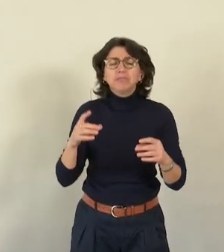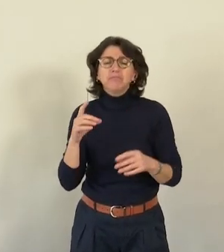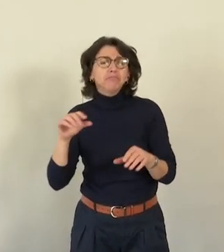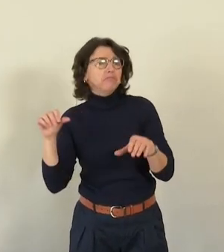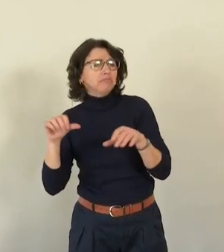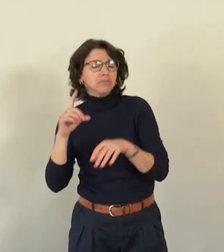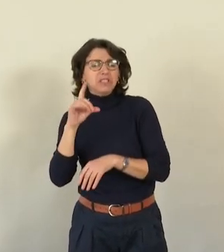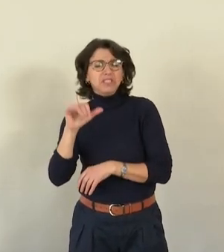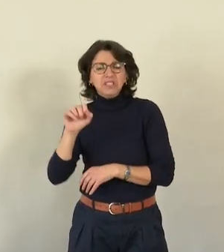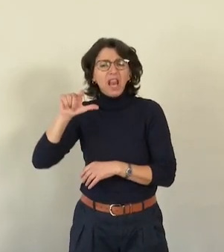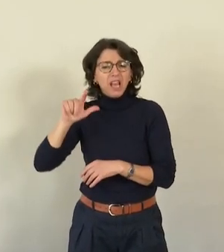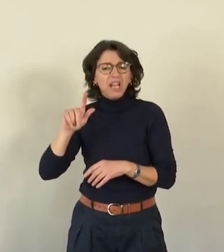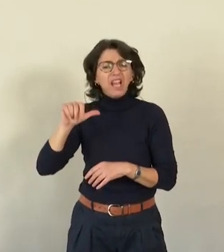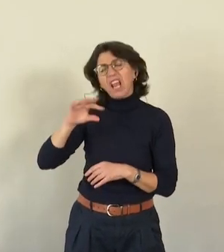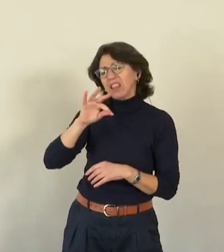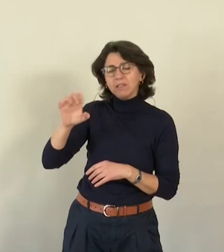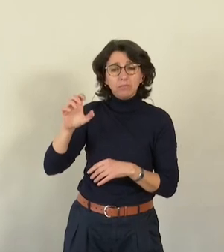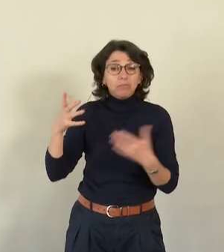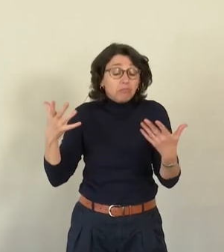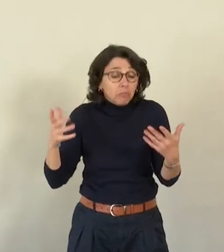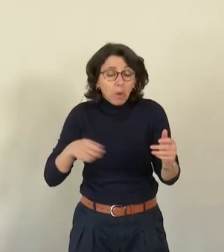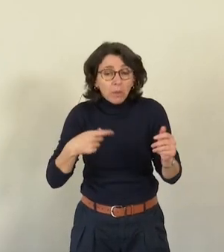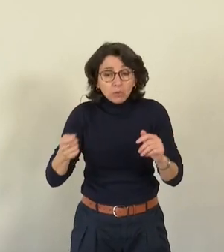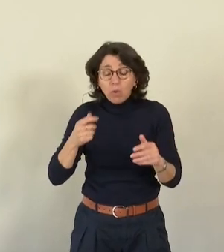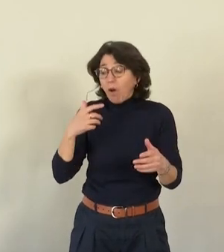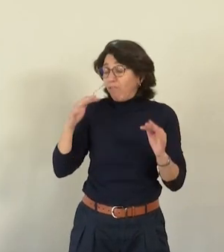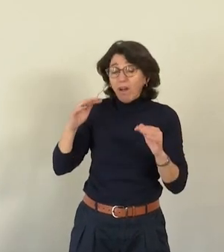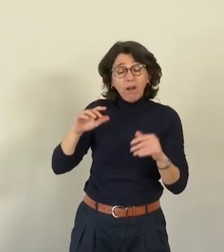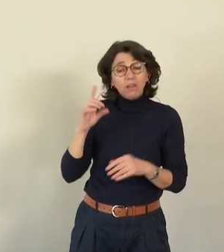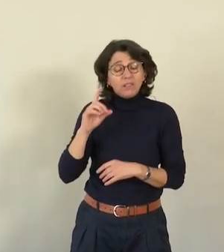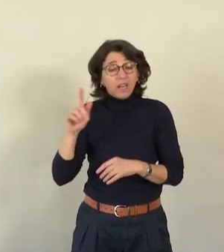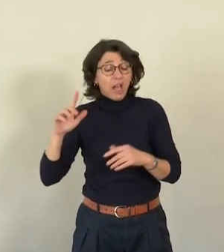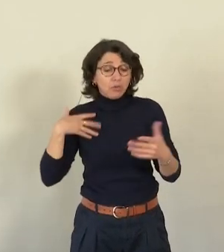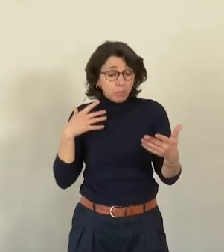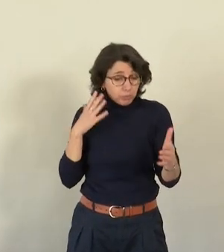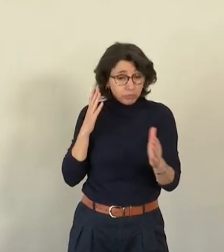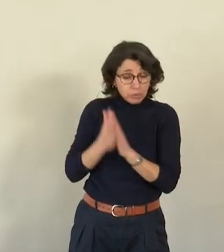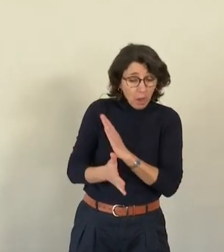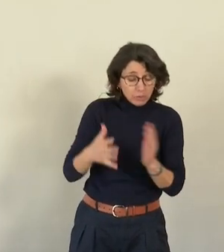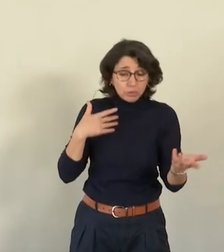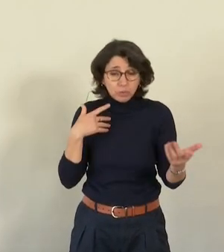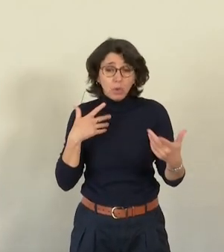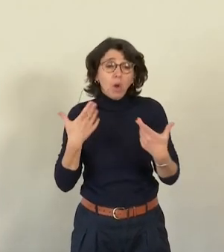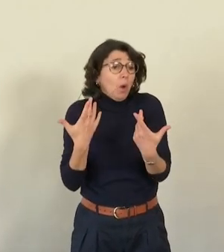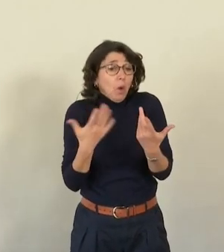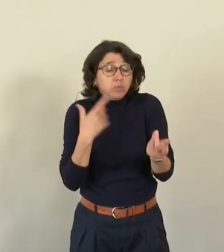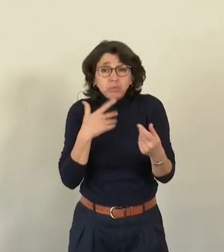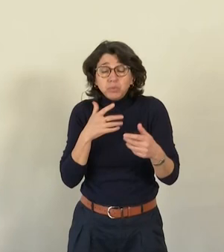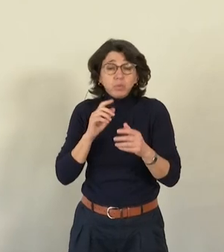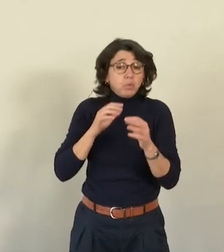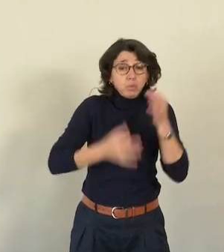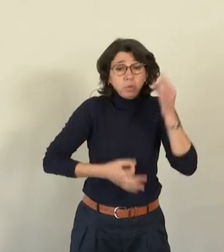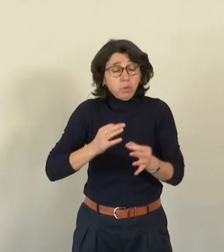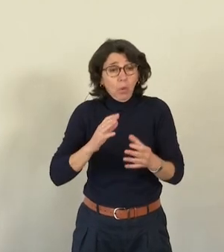ce dossier il n'y avait évidemment pas besoin d'elle pour que le dossier a à son terme judiciaire il s'agit donc simplement pour